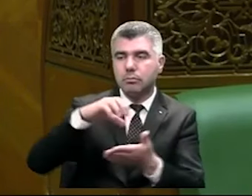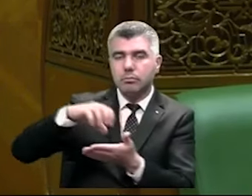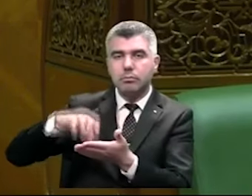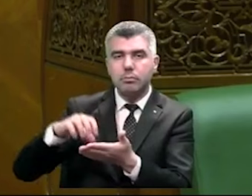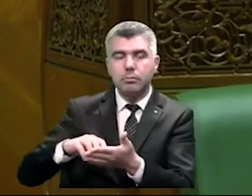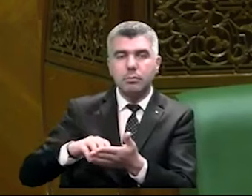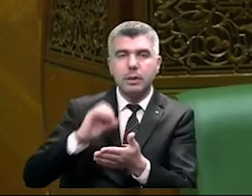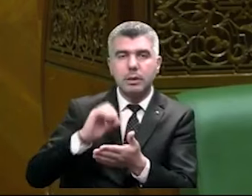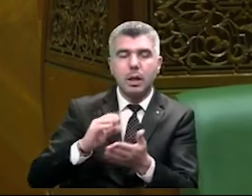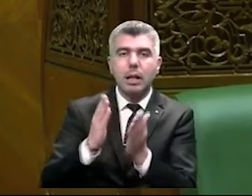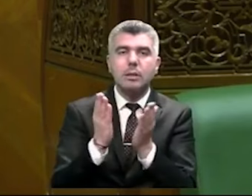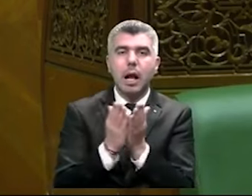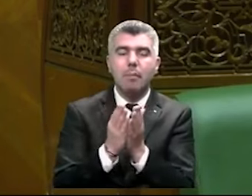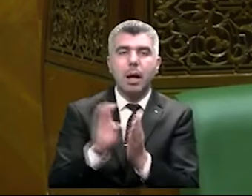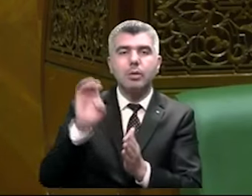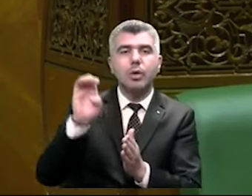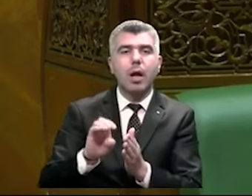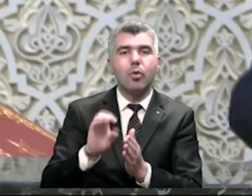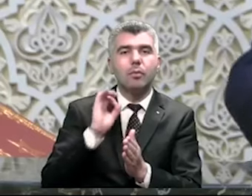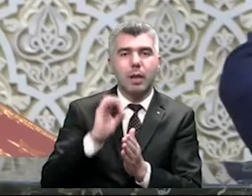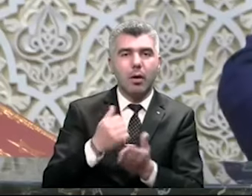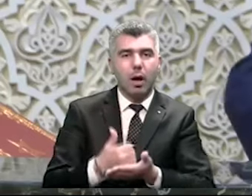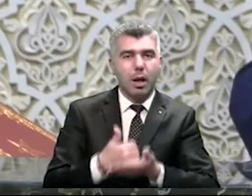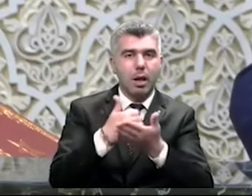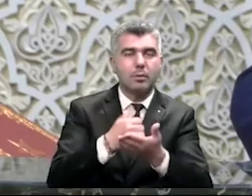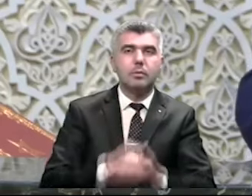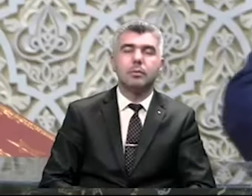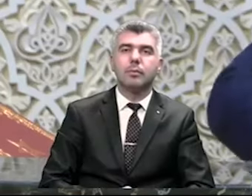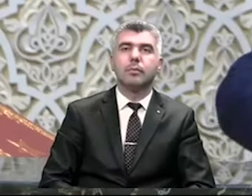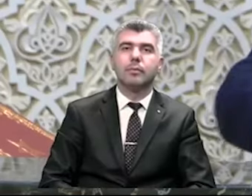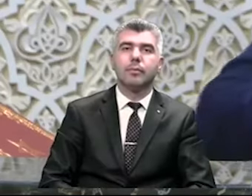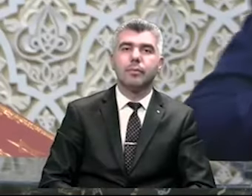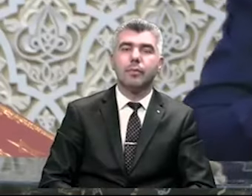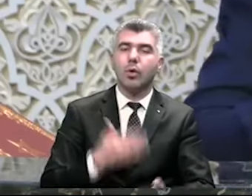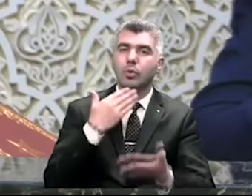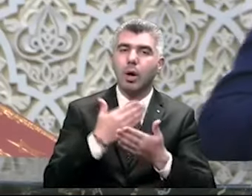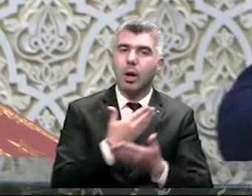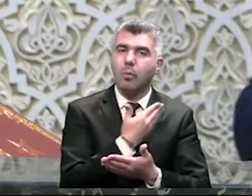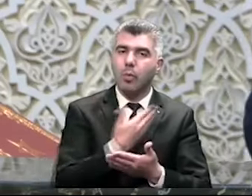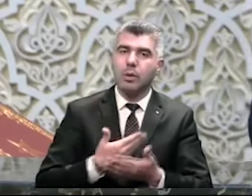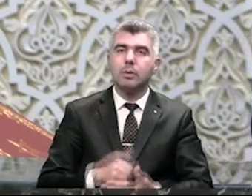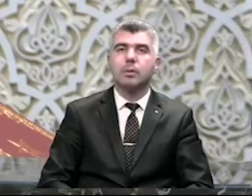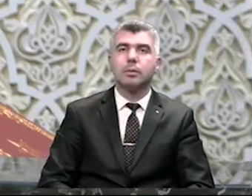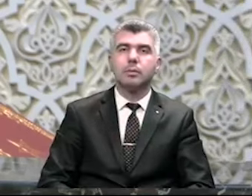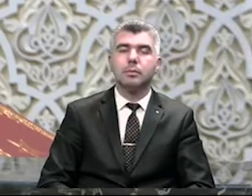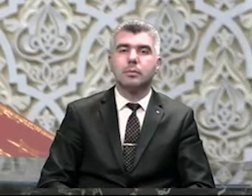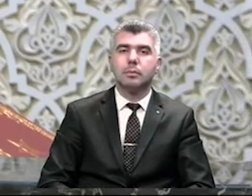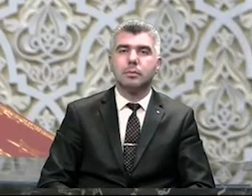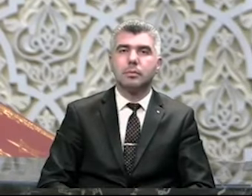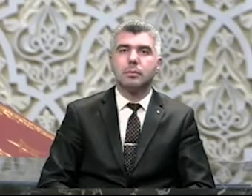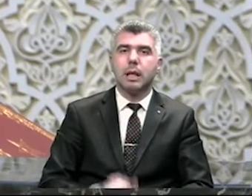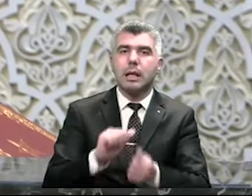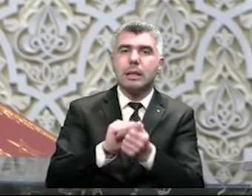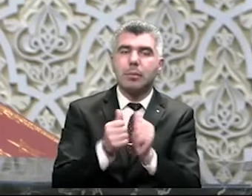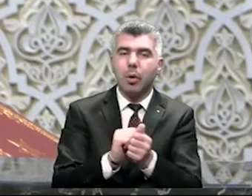العنايه بطلبه اقاليم من الجنوبيه وشكرا شكرا السيد مستشار المحترم تراجع الرياضه